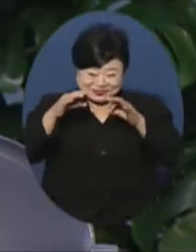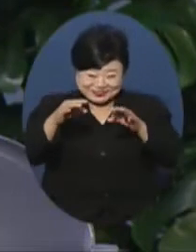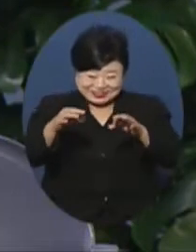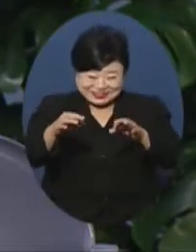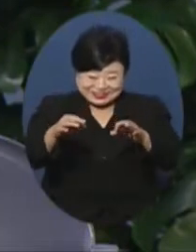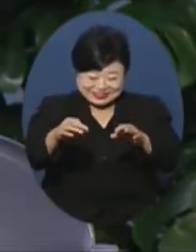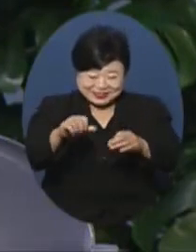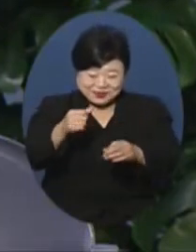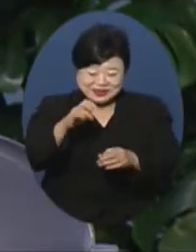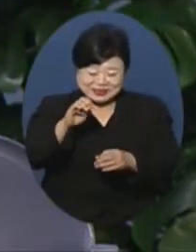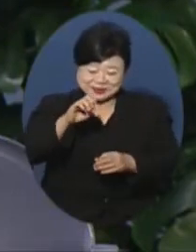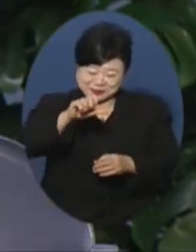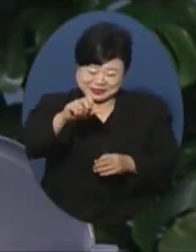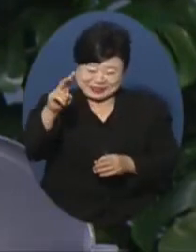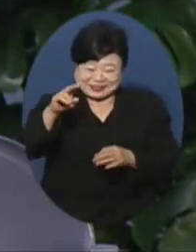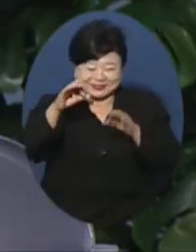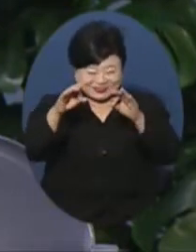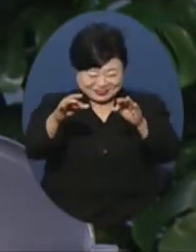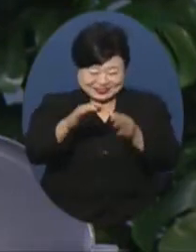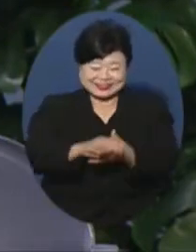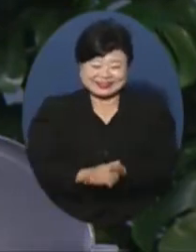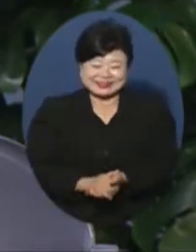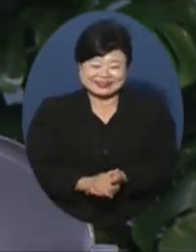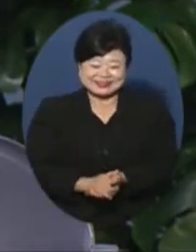찬송가 545장